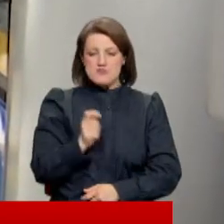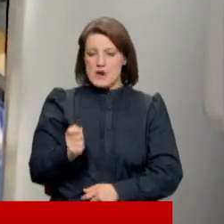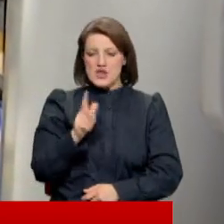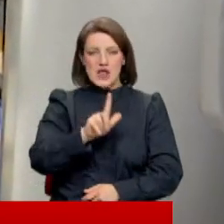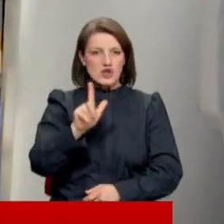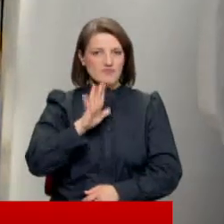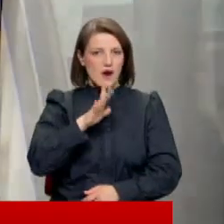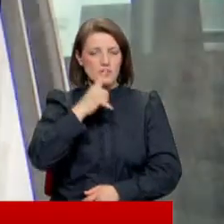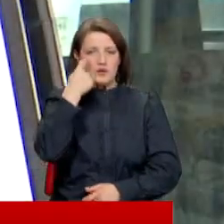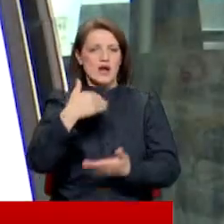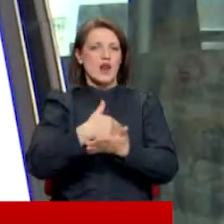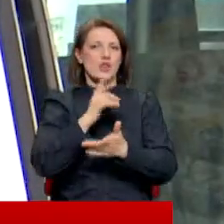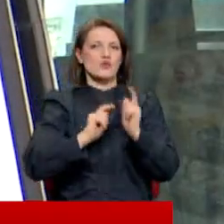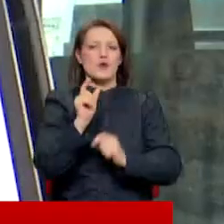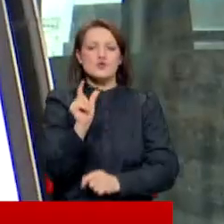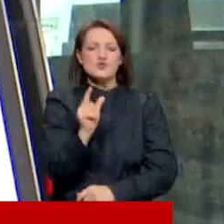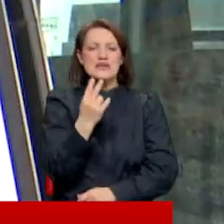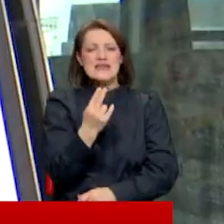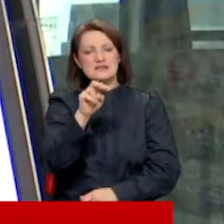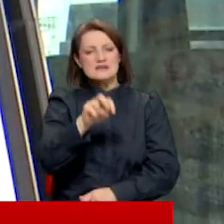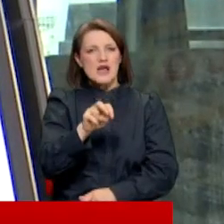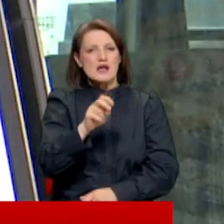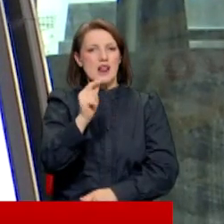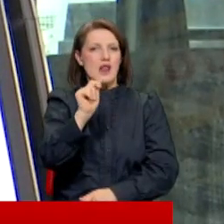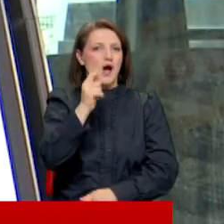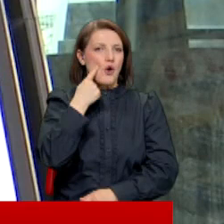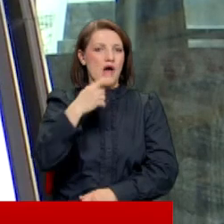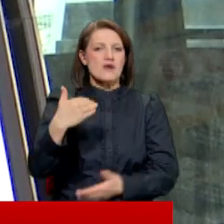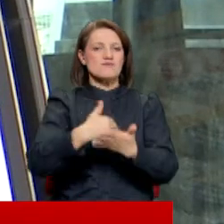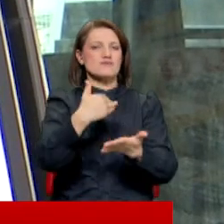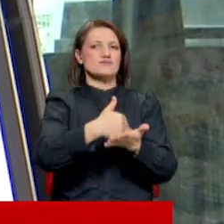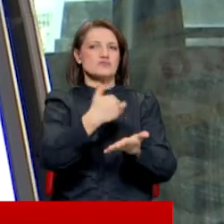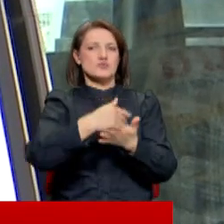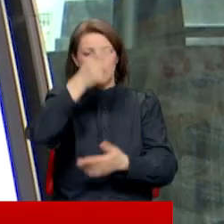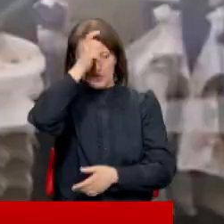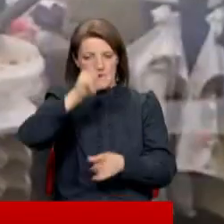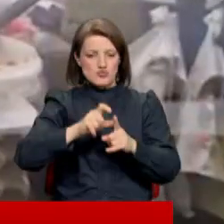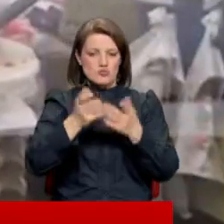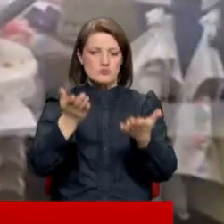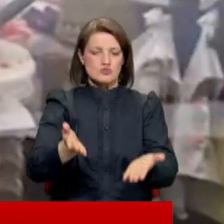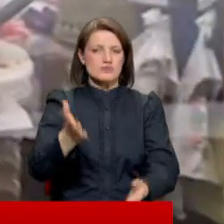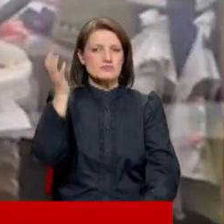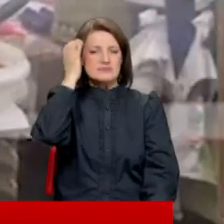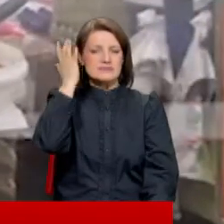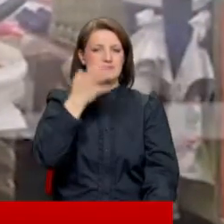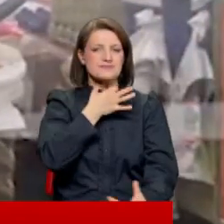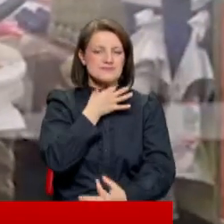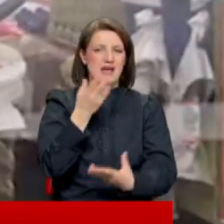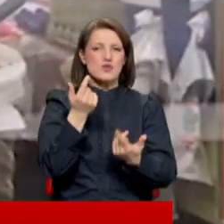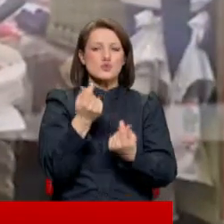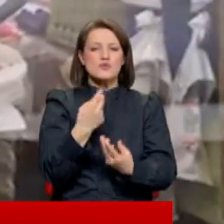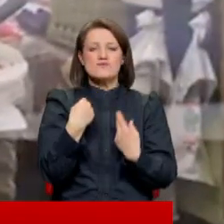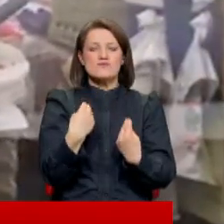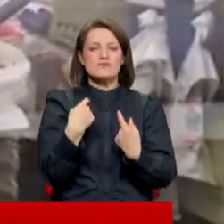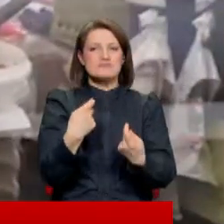için zaten kredi kartını kullanıyoruz küçücük bir 7 liraya 8 liraya kredi kartı çekiliyor yani ülkemizin durumu bu başta Dar gelirli en küçük